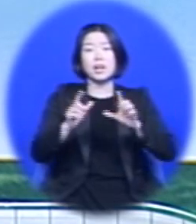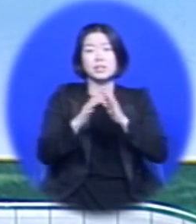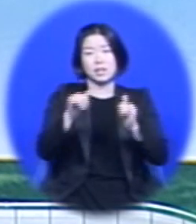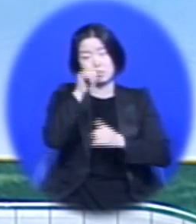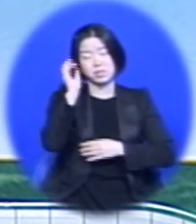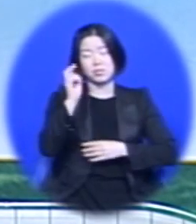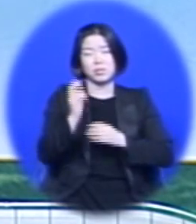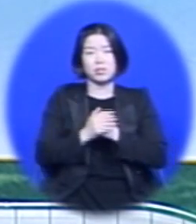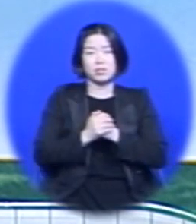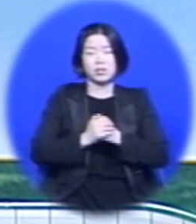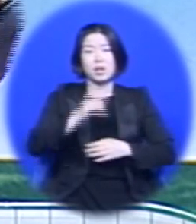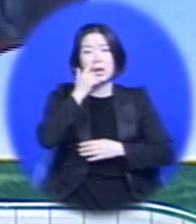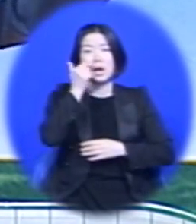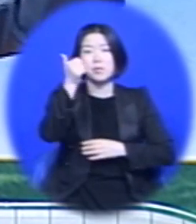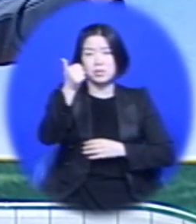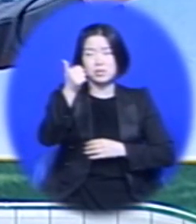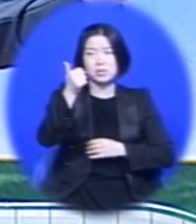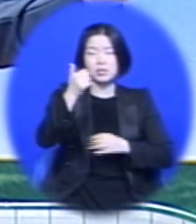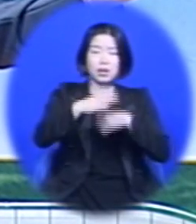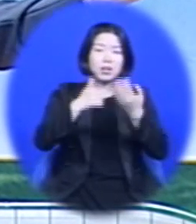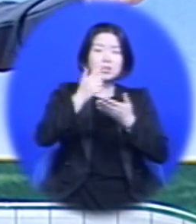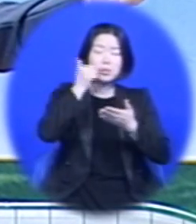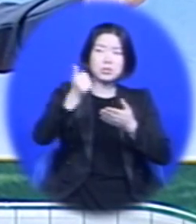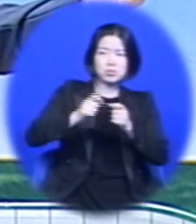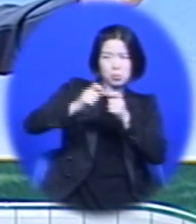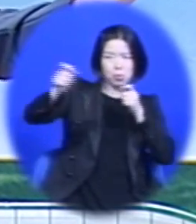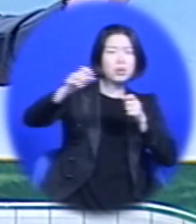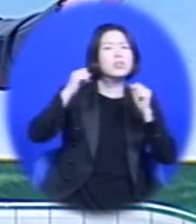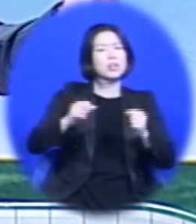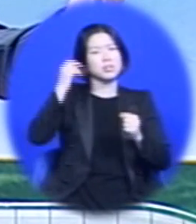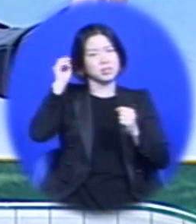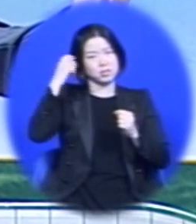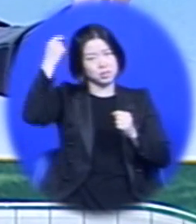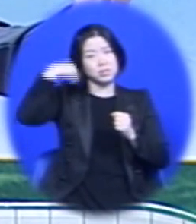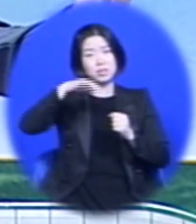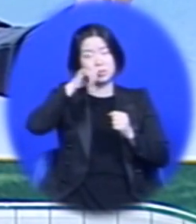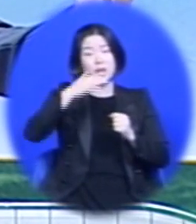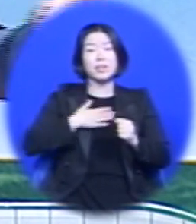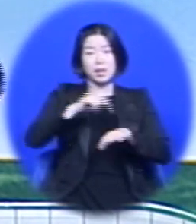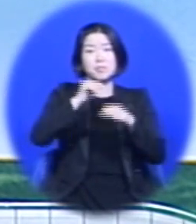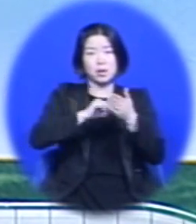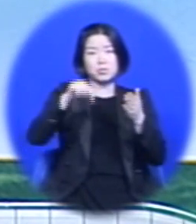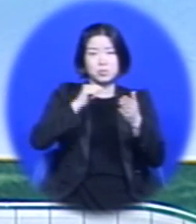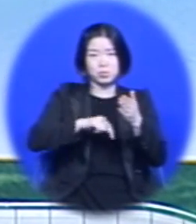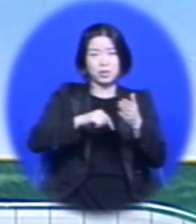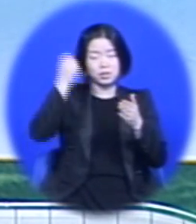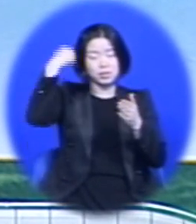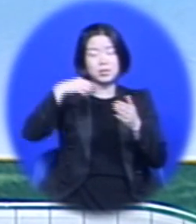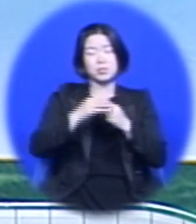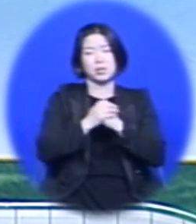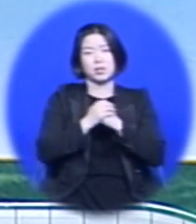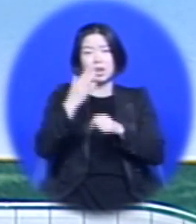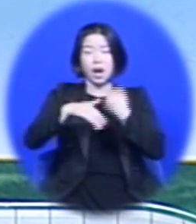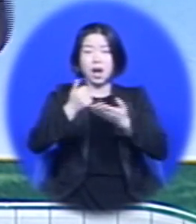아버지는, 하나님 아버지는 너무 멀리 계세요. 적어도 내 마음에는. 하나님 아버지는